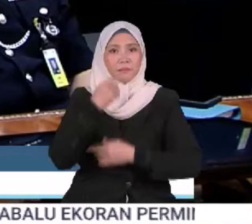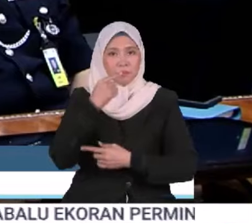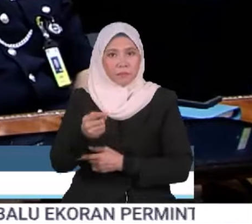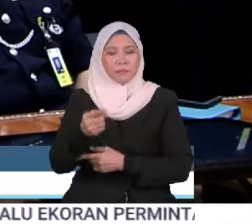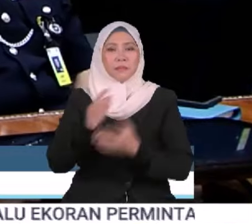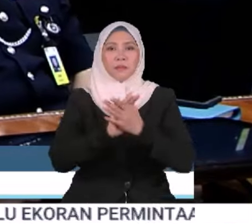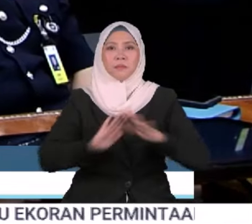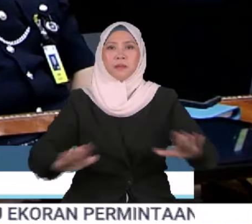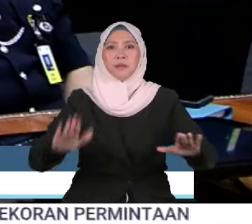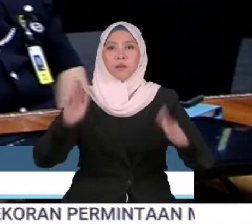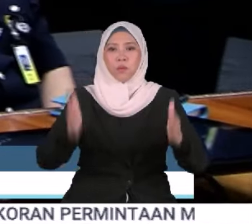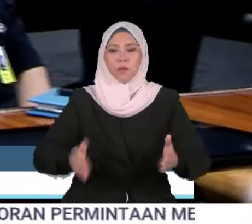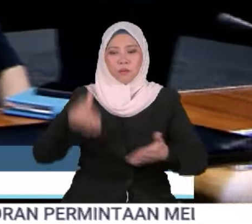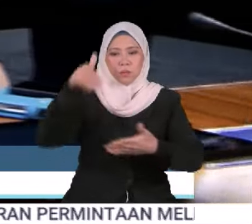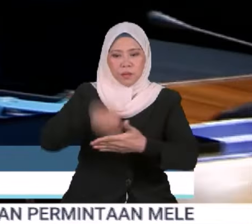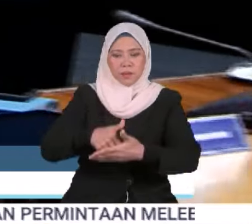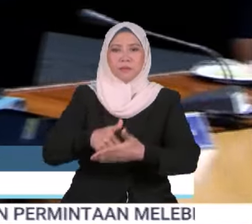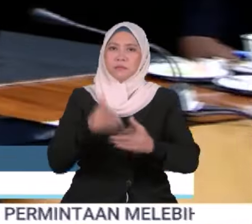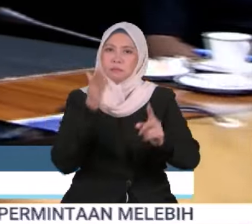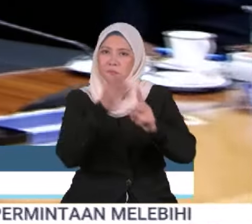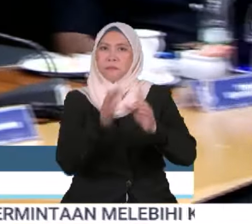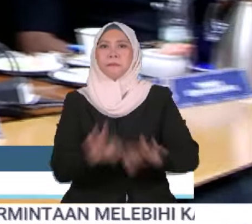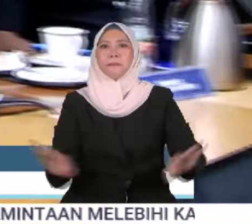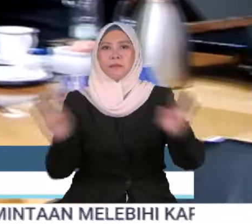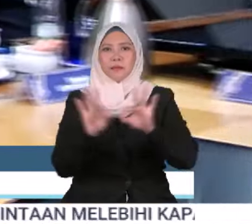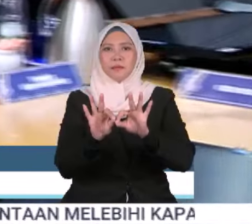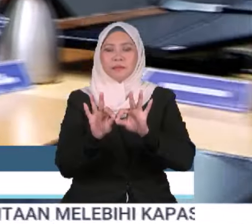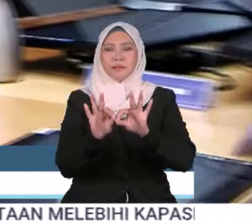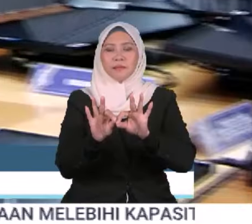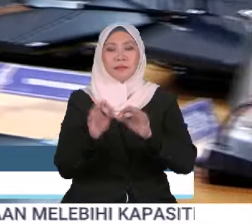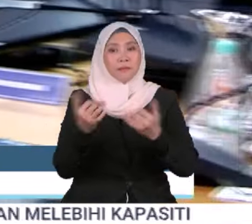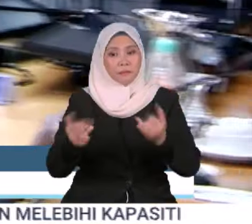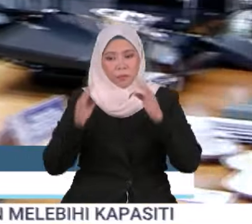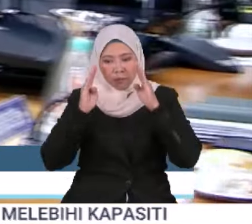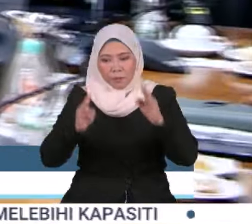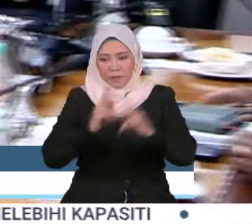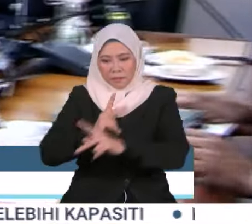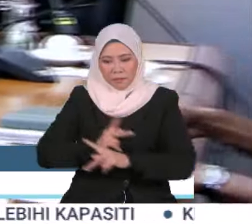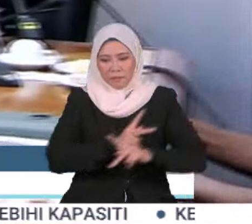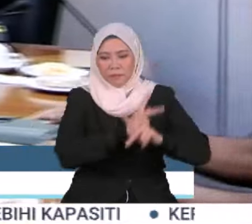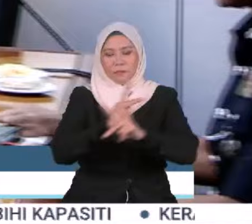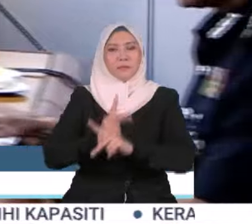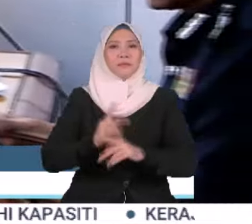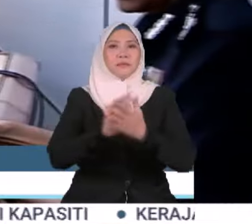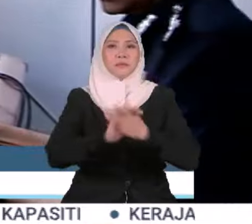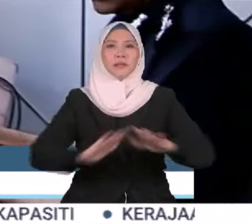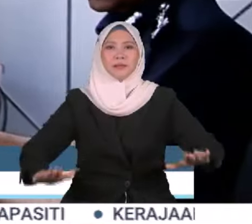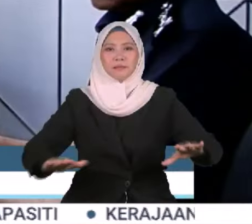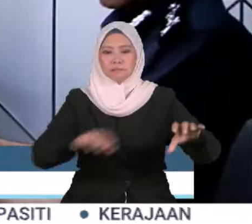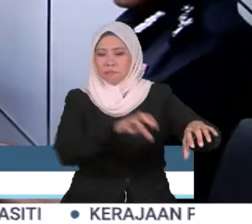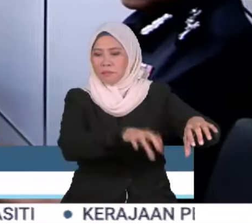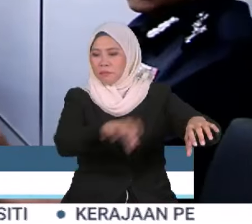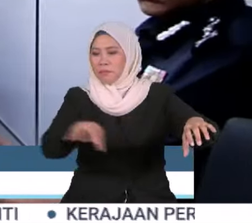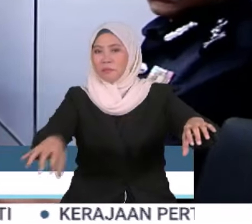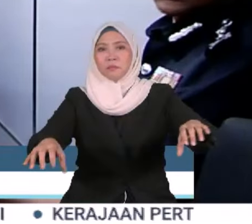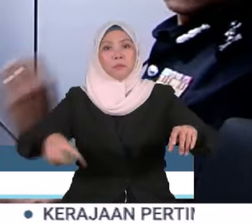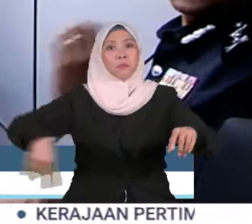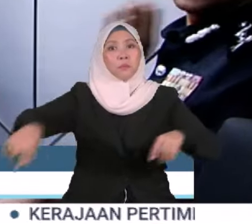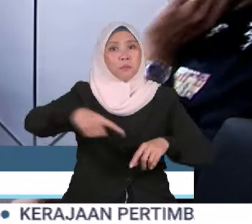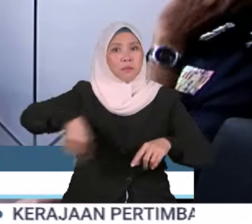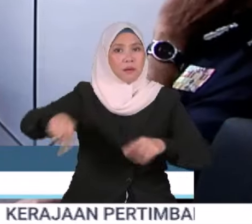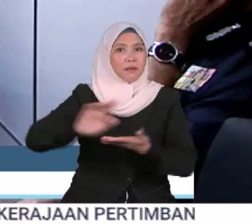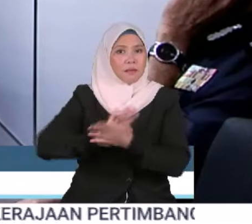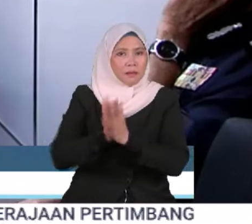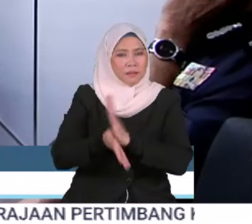keselamatan pengundi menjadi keutamaan selain memberi tumpuan kawalan keselamatan di lokasi strategic yang berkemungkinan